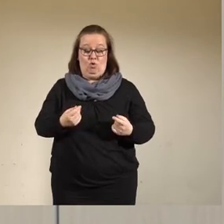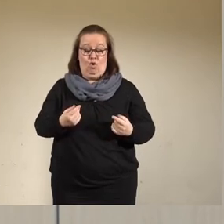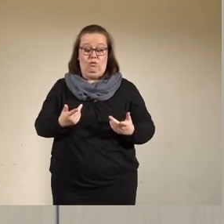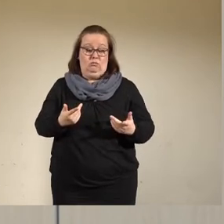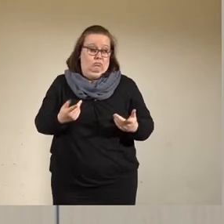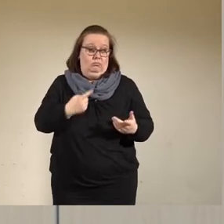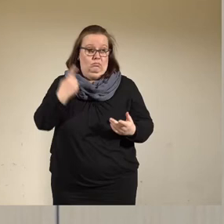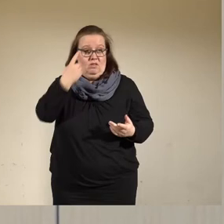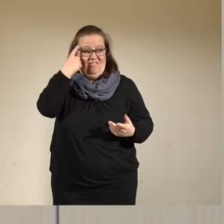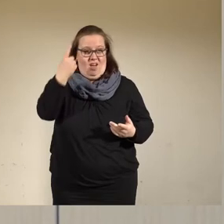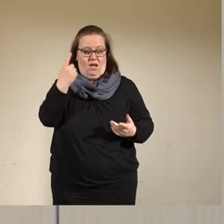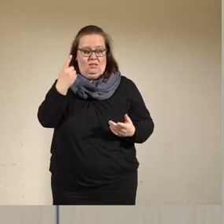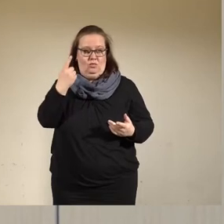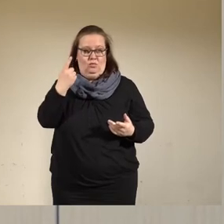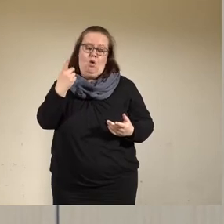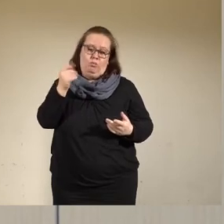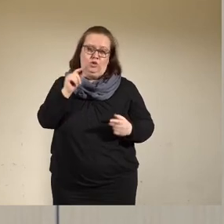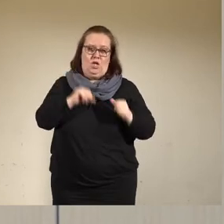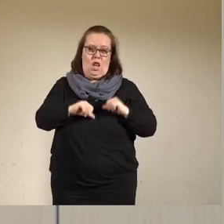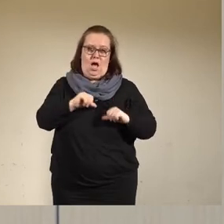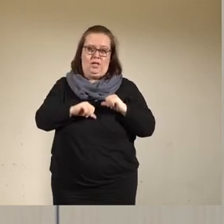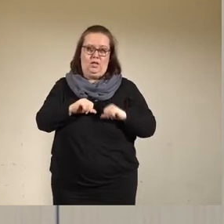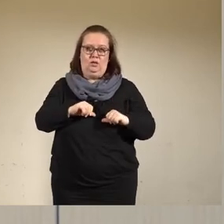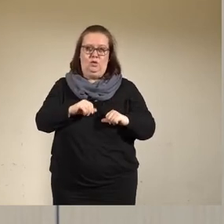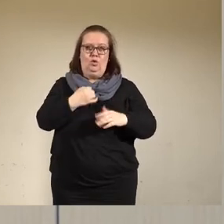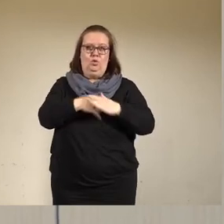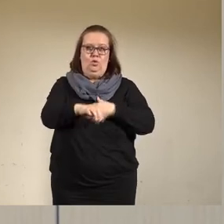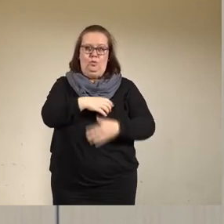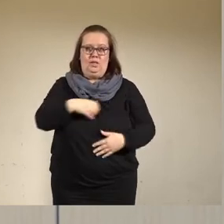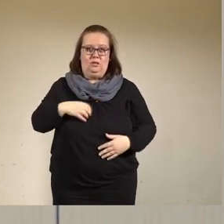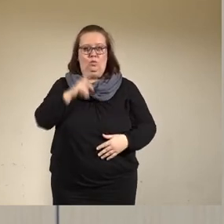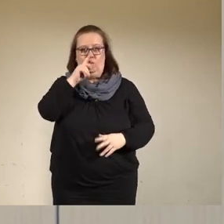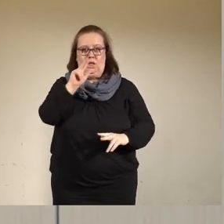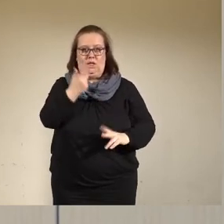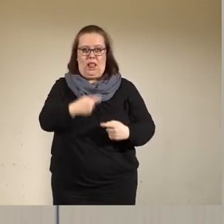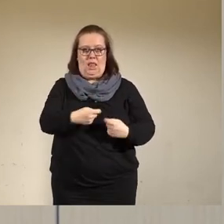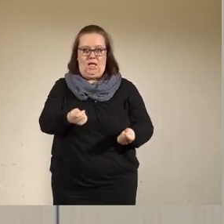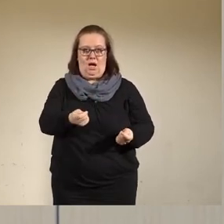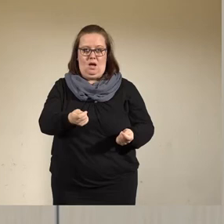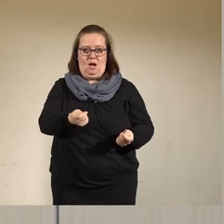wissen es alle und ein bisschen leiden wir auch dran, Dynamo spielt in der dritten Liga.